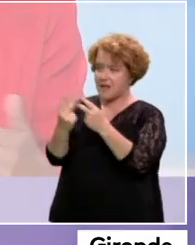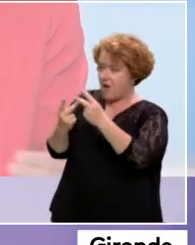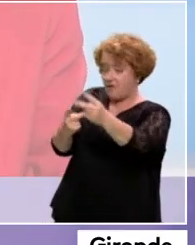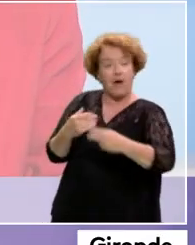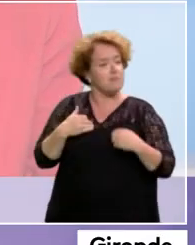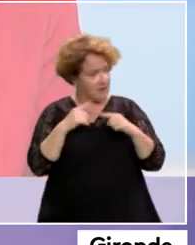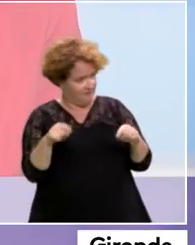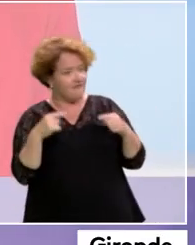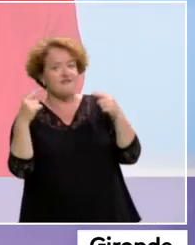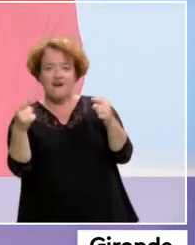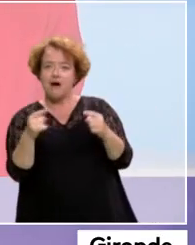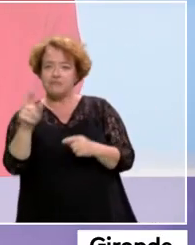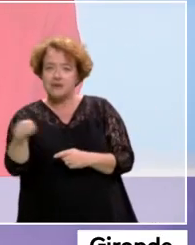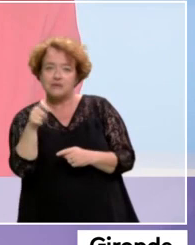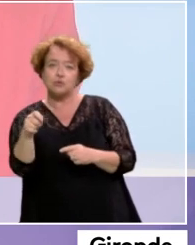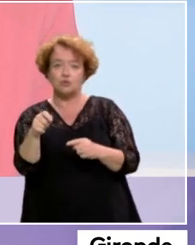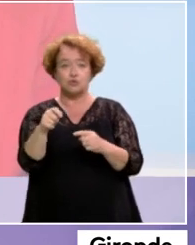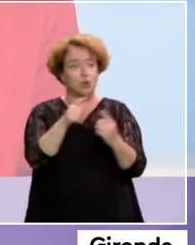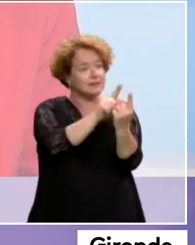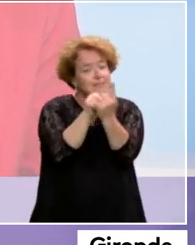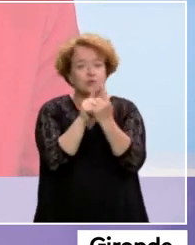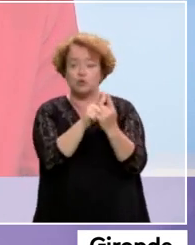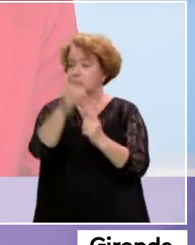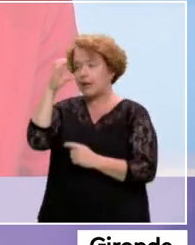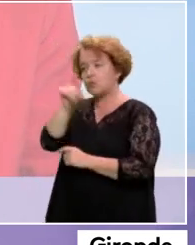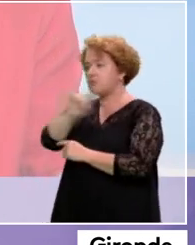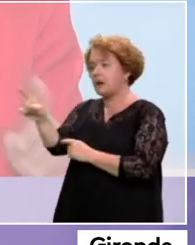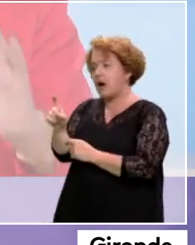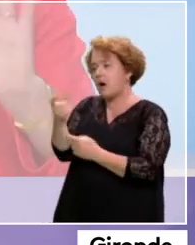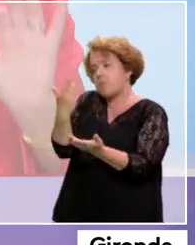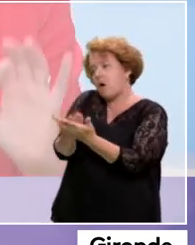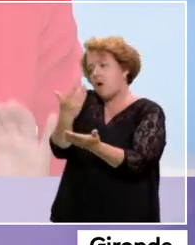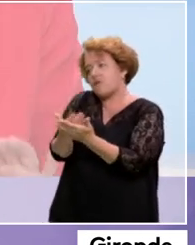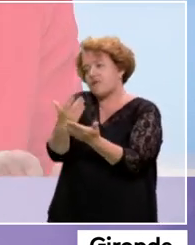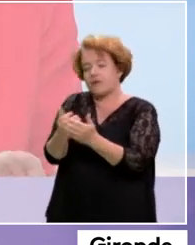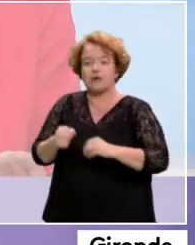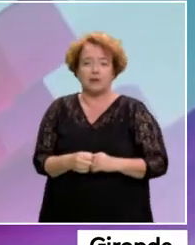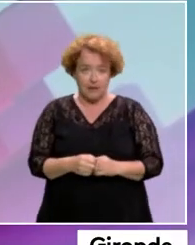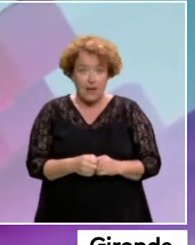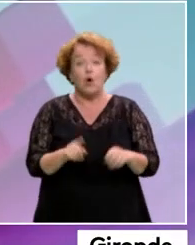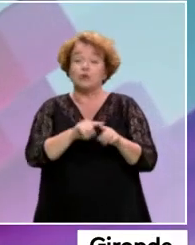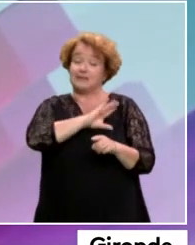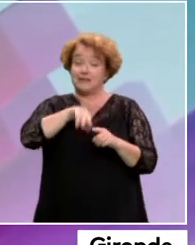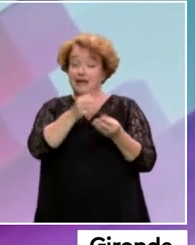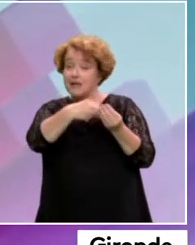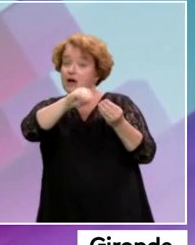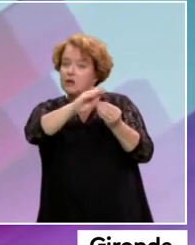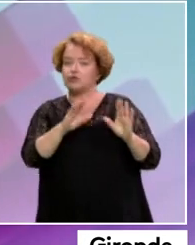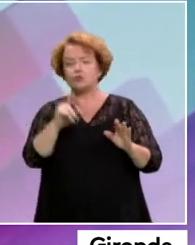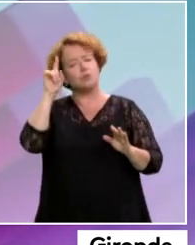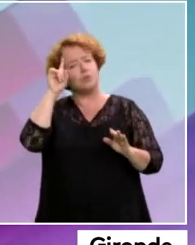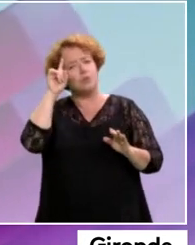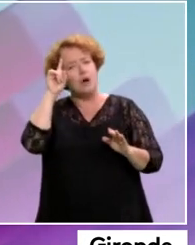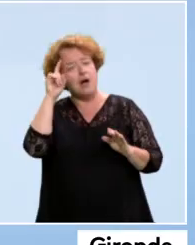je vais très souvent les services je parle aux soignants je parle à la direction de l'hôpital Emmanuel et un dernier point parce que vous parlez